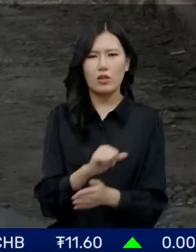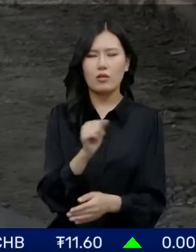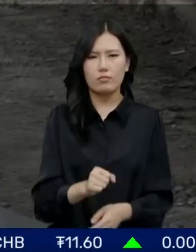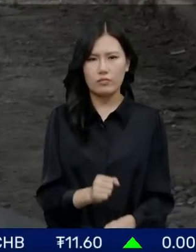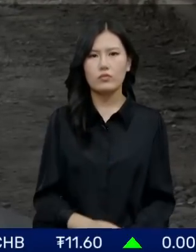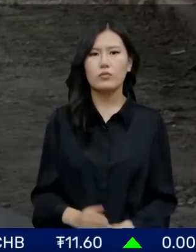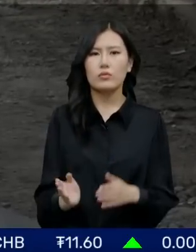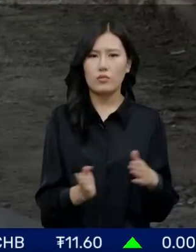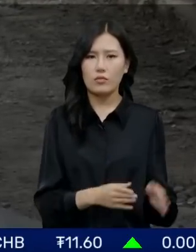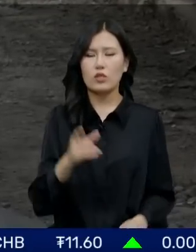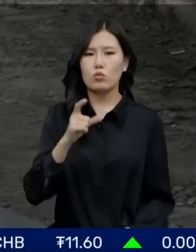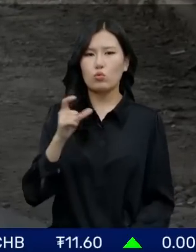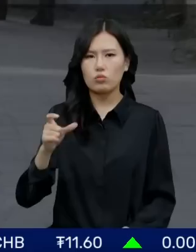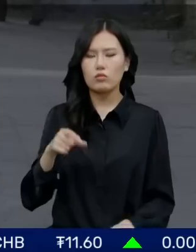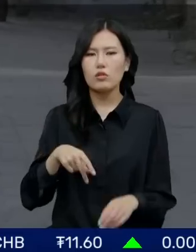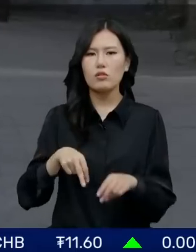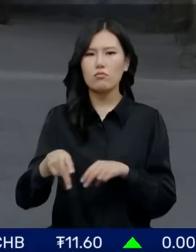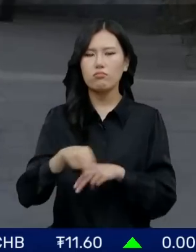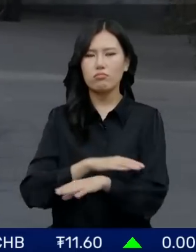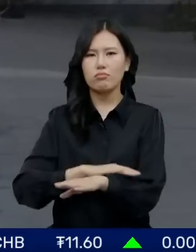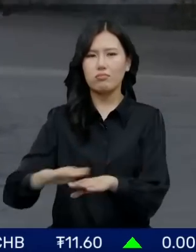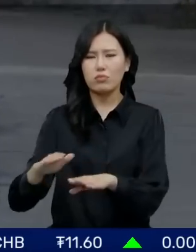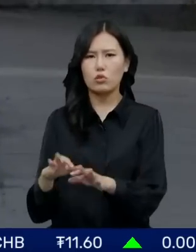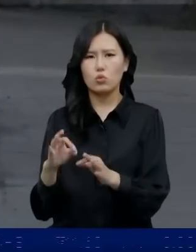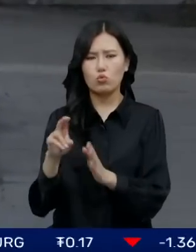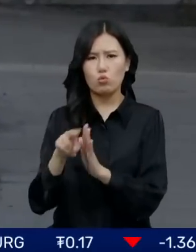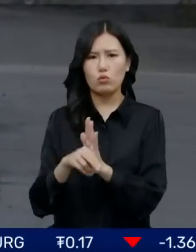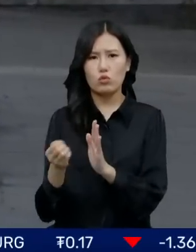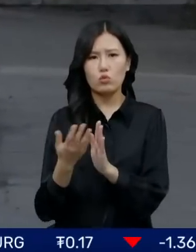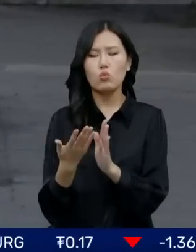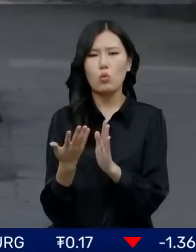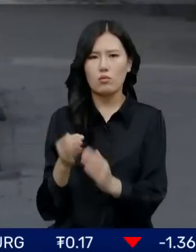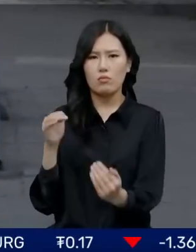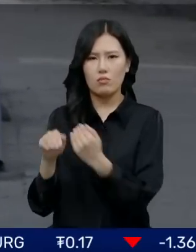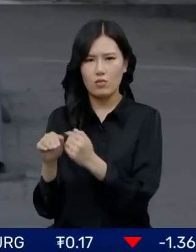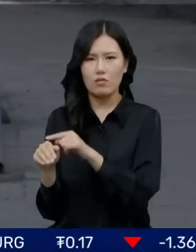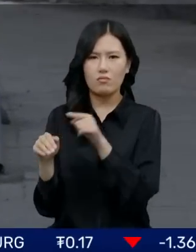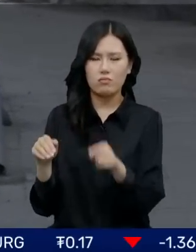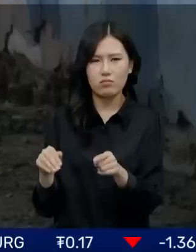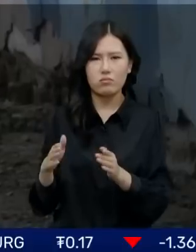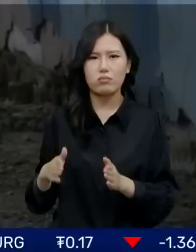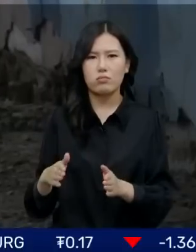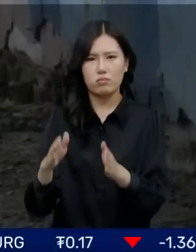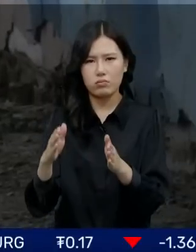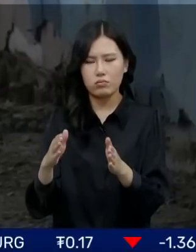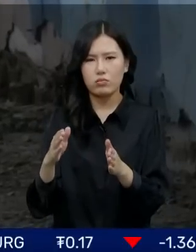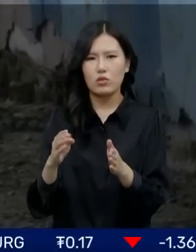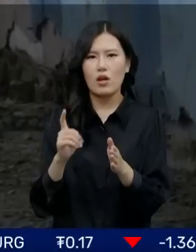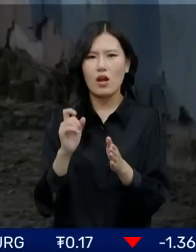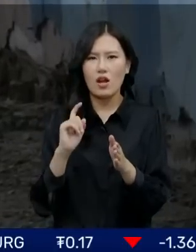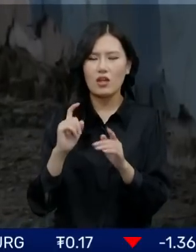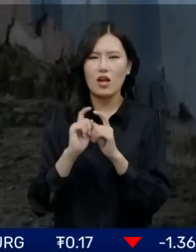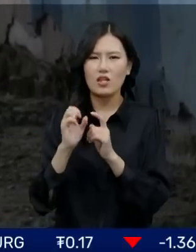Явгууны замын стандарт гэж байдаг. За үгээр бол явган зам, бугын зам, ногоон байгууламж гэсэн стандарттай. За гэтэл яг ийм дарааллаар хийгдсэн явгууны